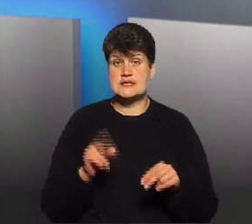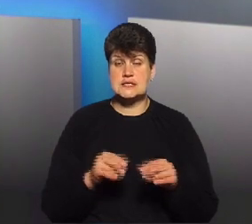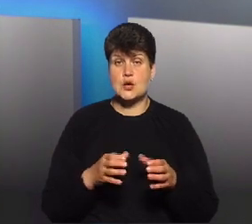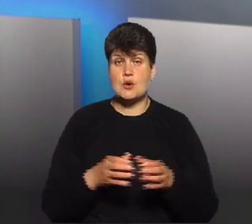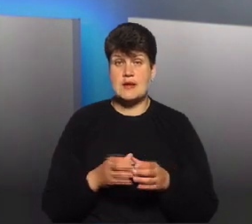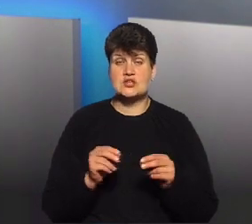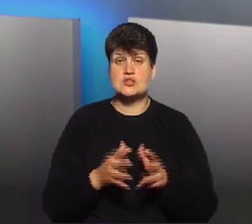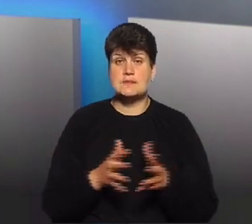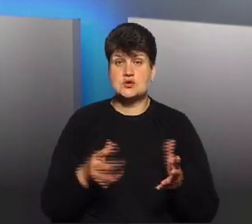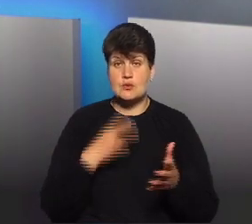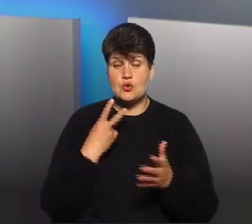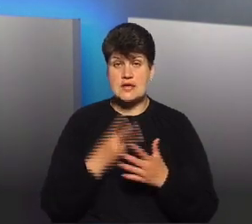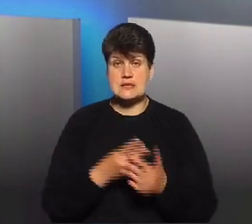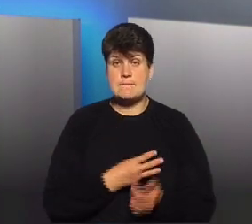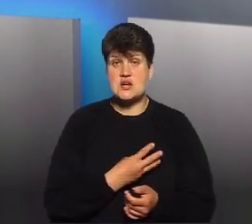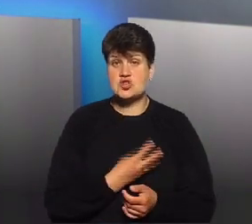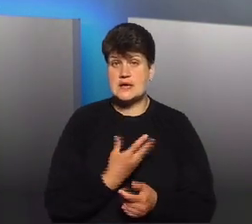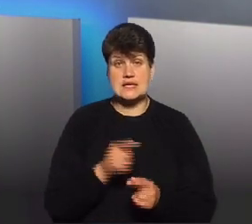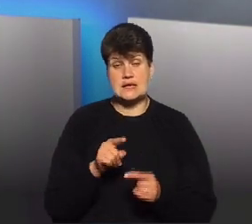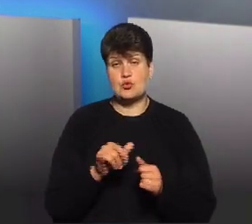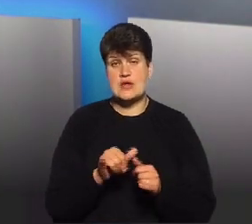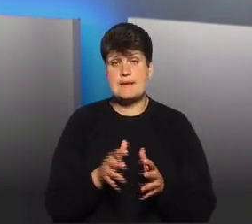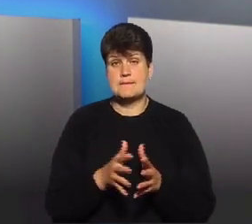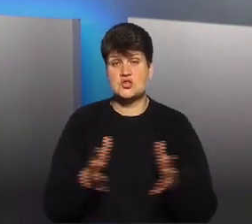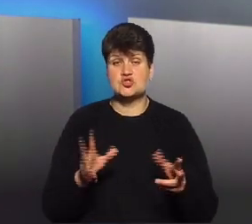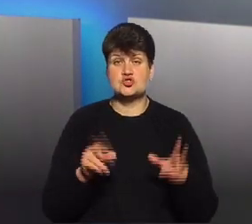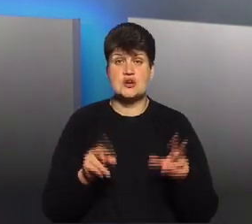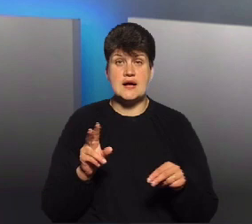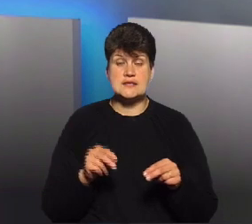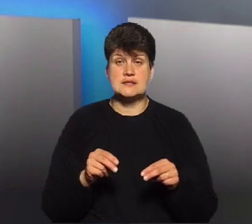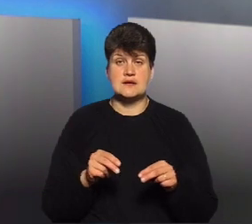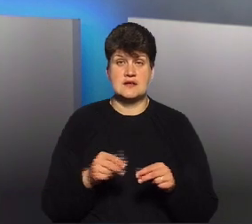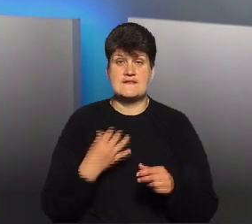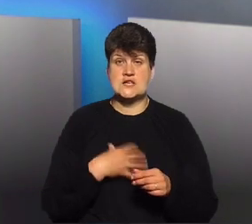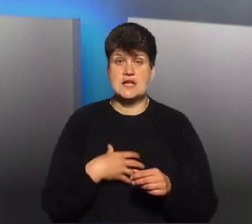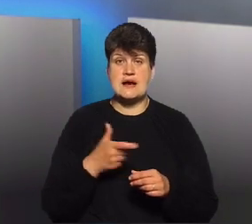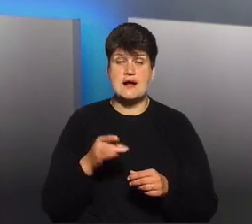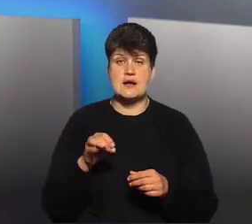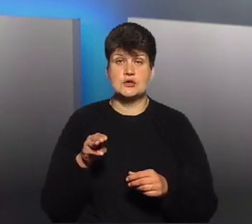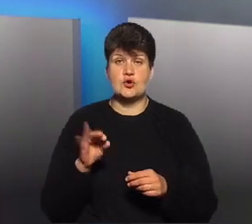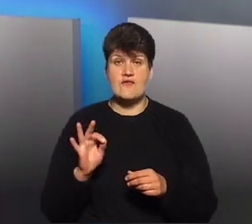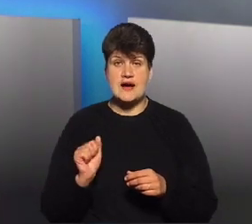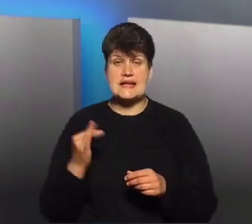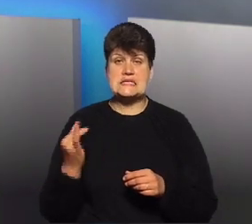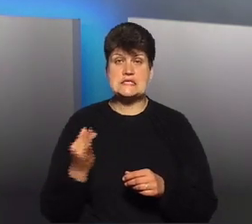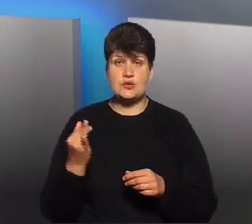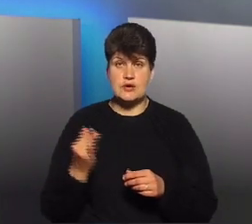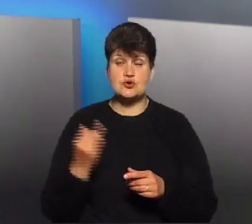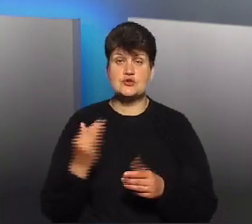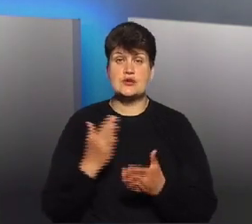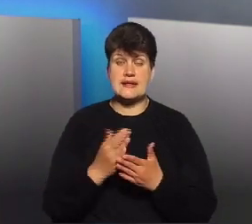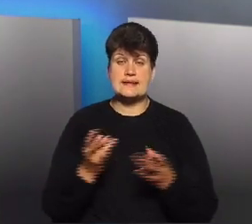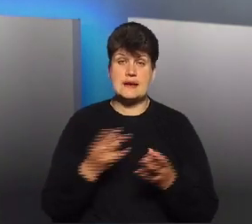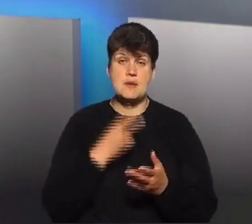бажання, тим в неї вищі шанси. І також дуже важлива грантова історія. Тобто, якщо історія є якась, її потрібно показувати, і тоді